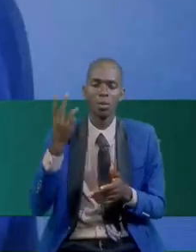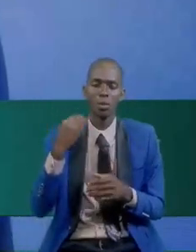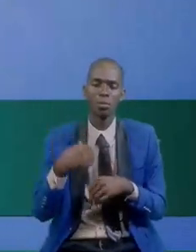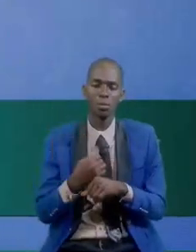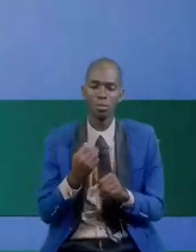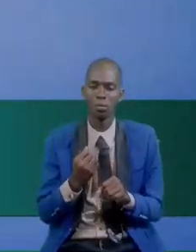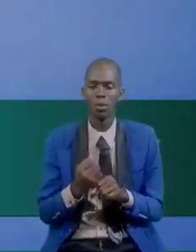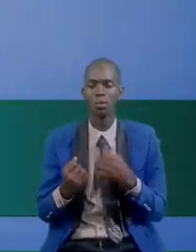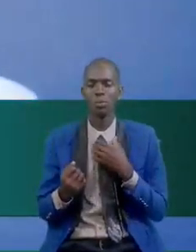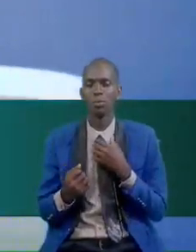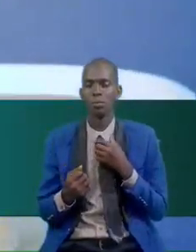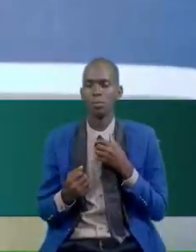Maintenant, la gymnastique